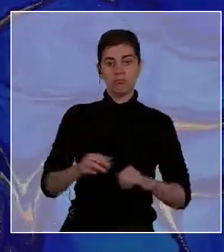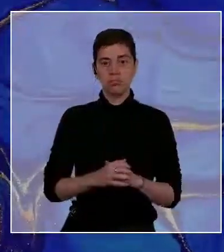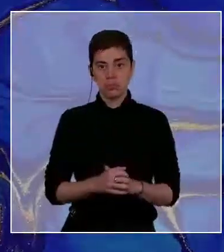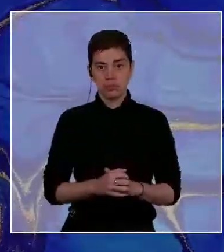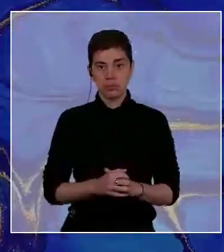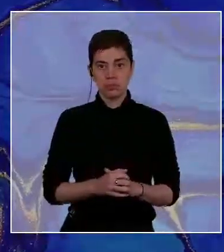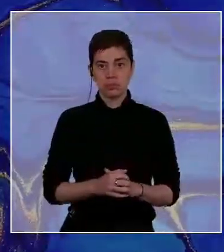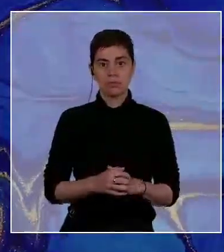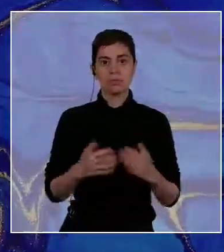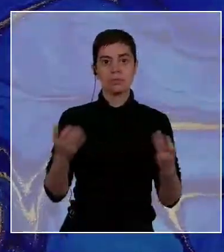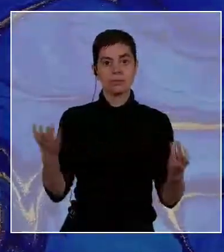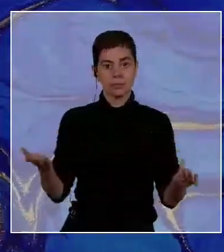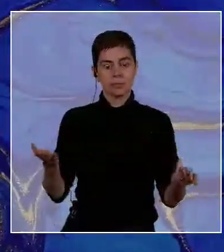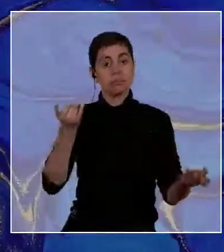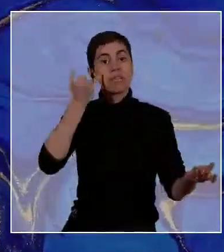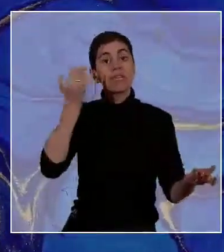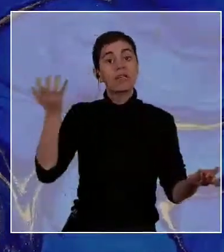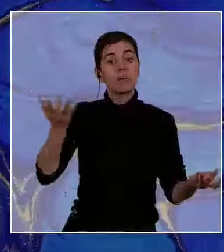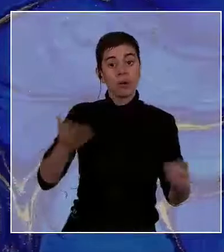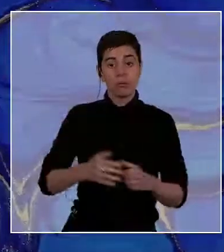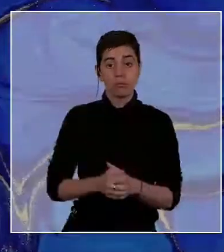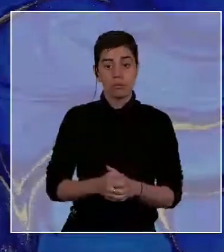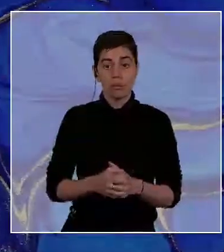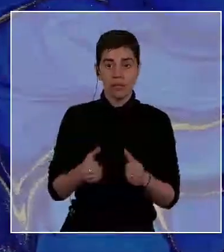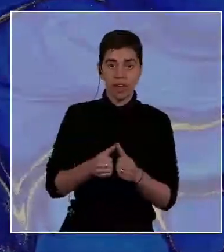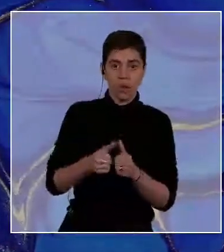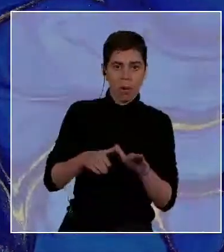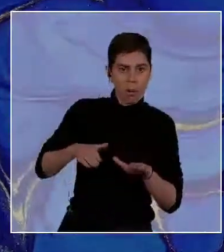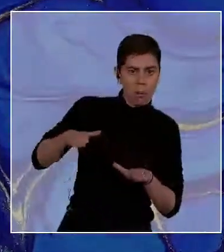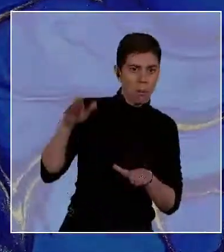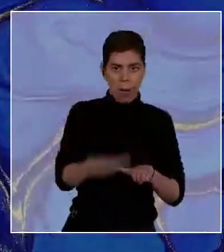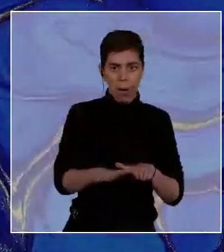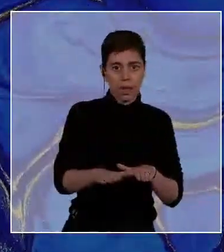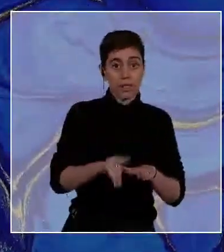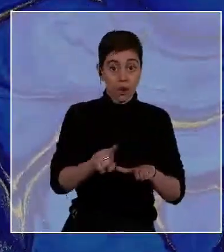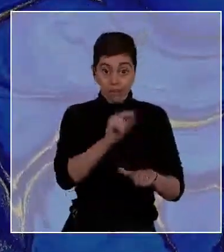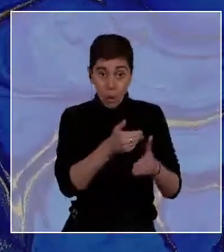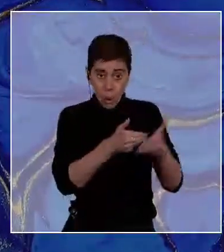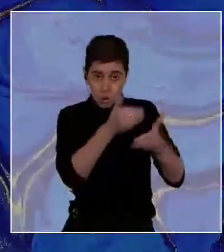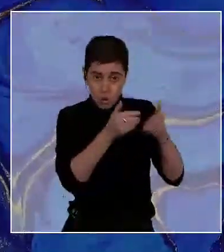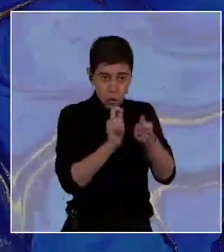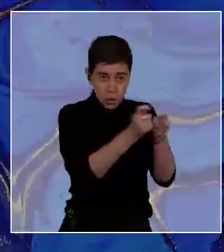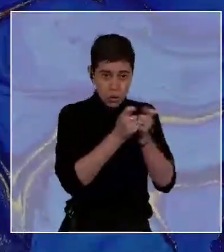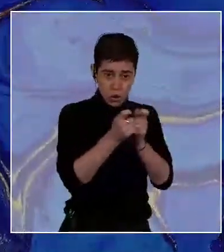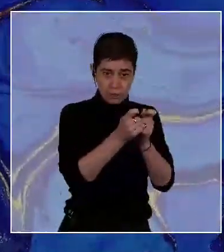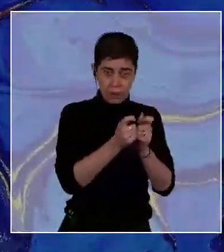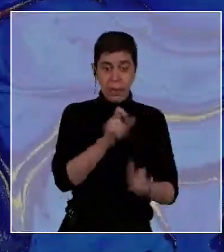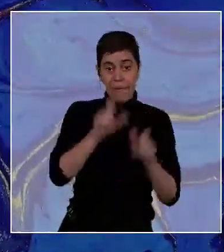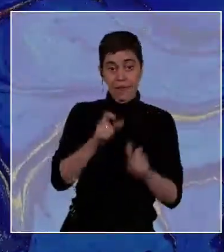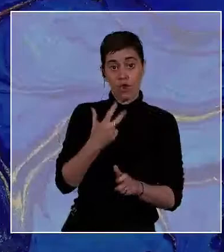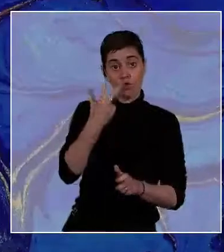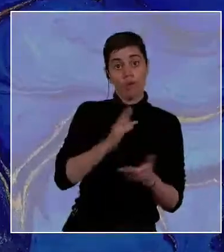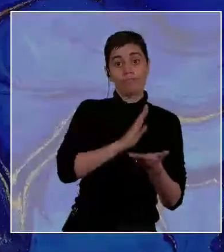L'idée n'est pas de rebondir, mais de reconstruire différemment. Nous avons trois intervenants ce